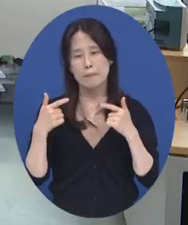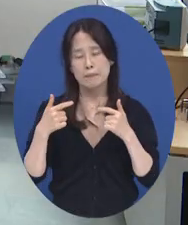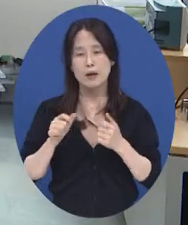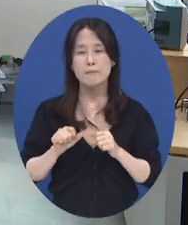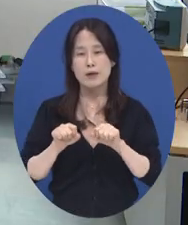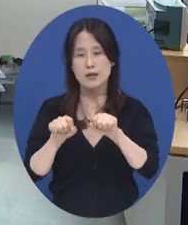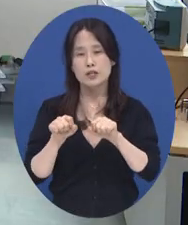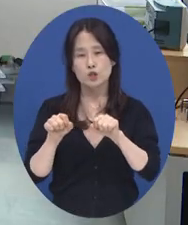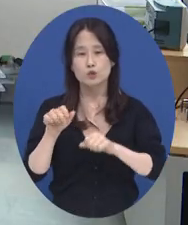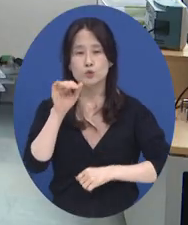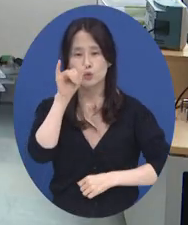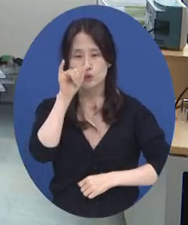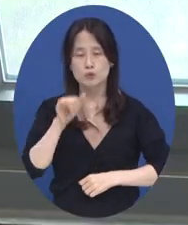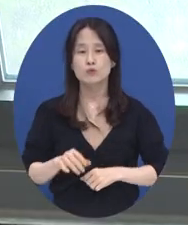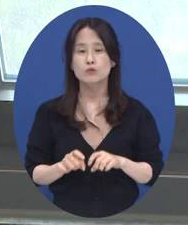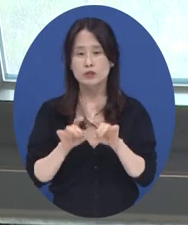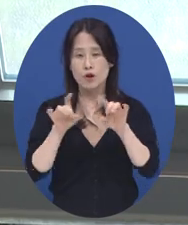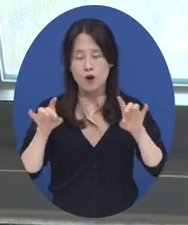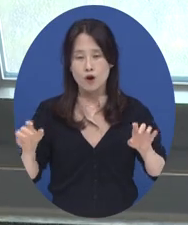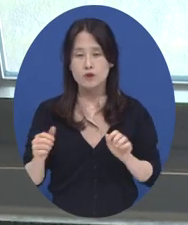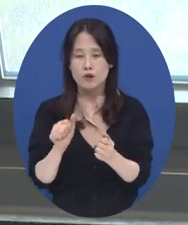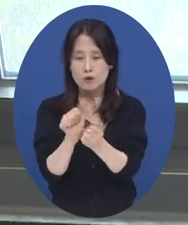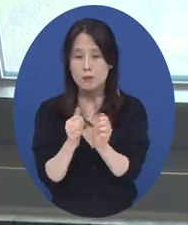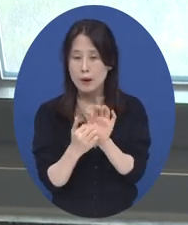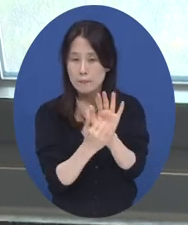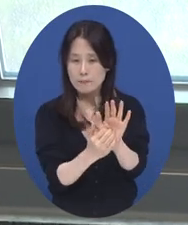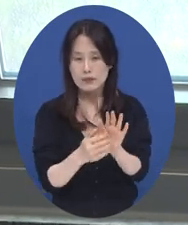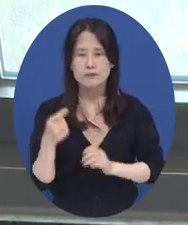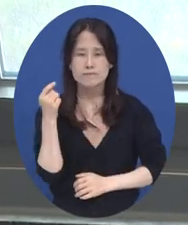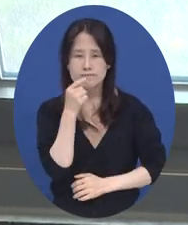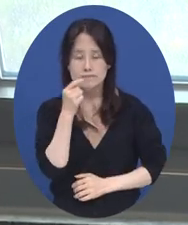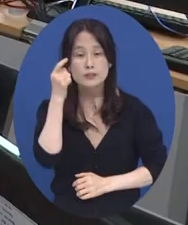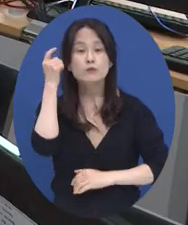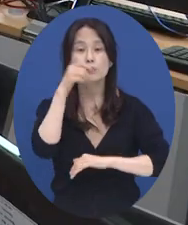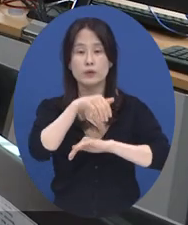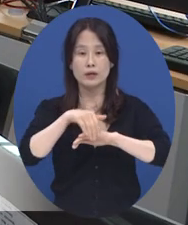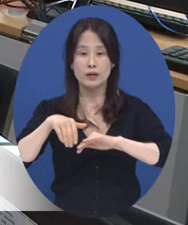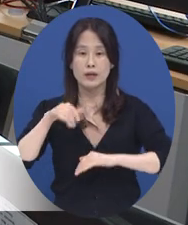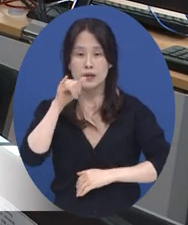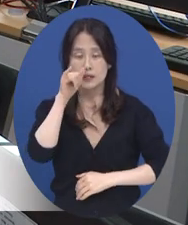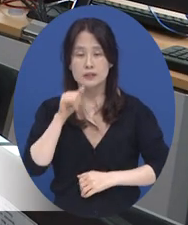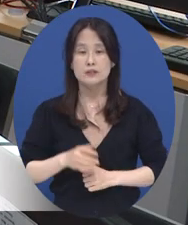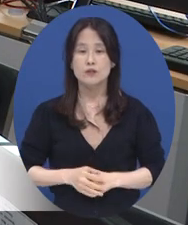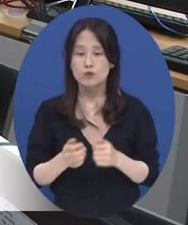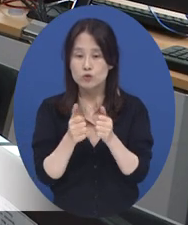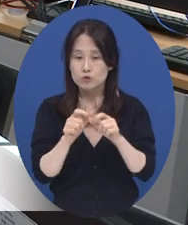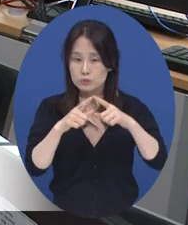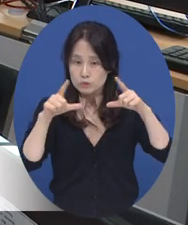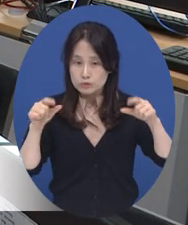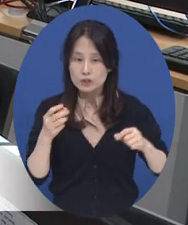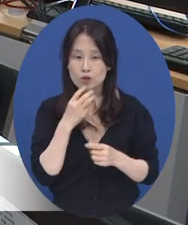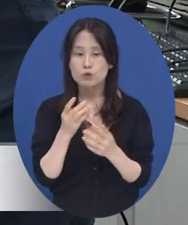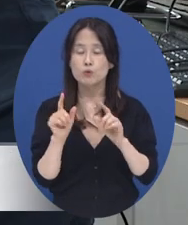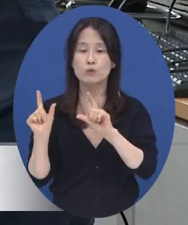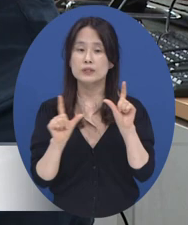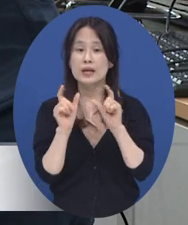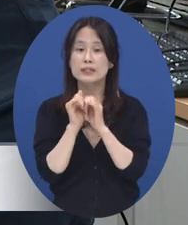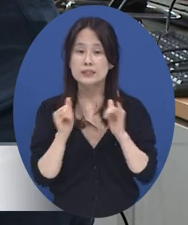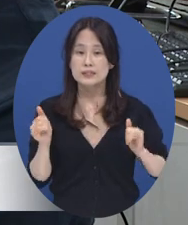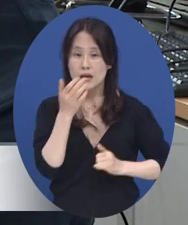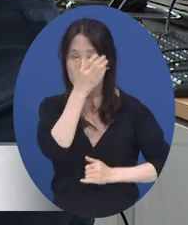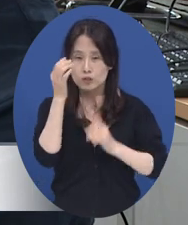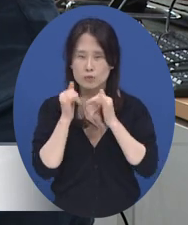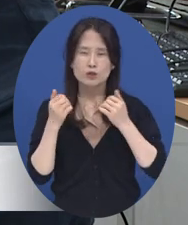소독을 실시하는 등 각종 방역 대책을 철저히 할 계획입니다. 주민등록상 경기도에 사는